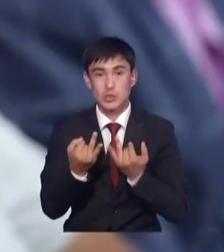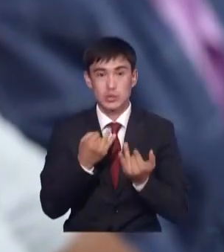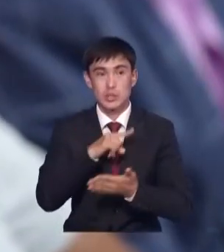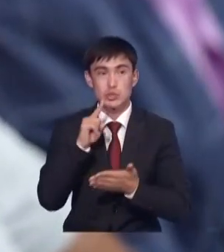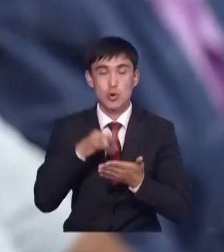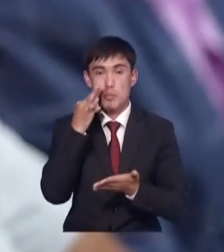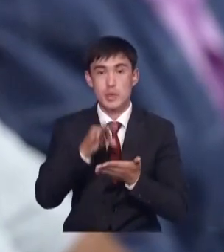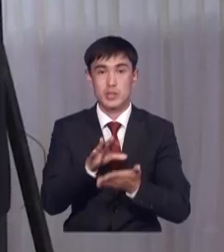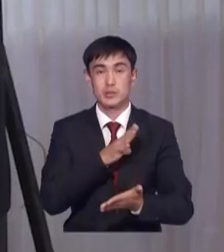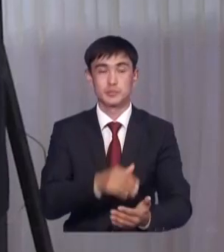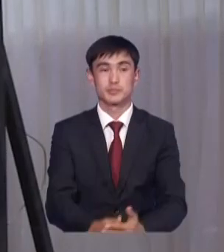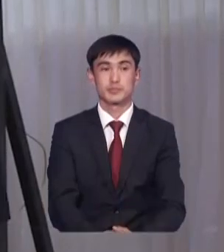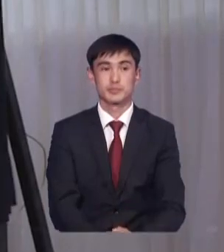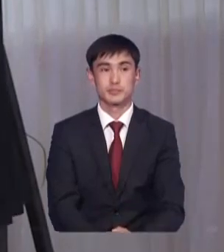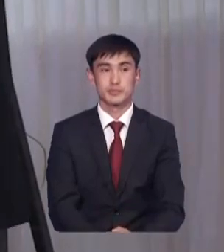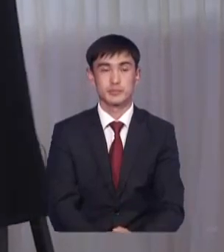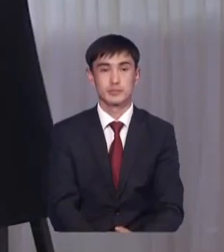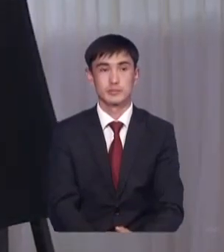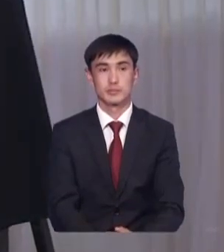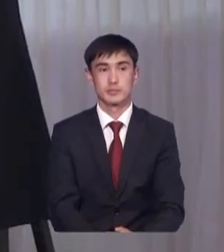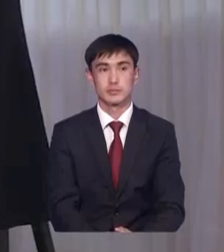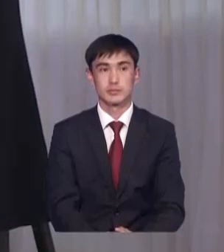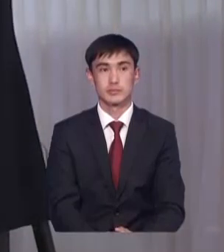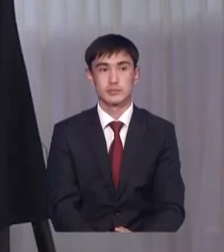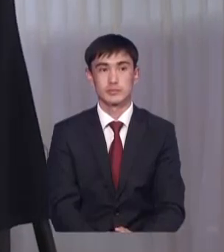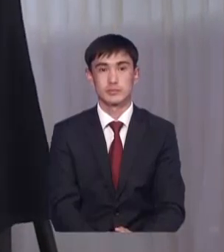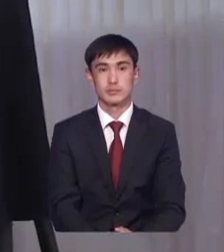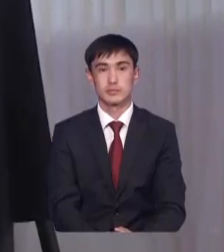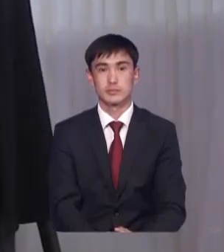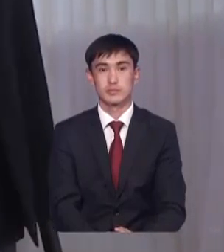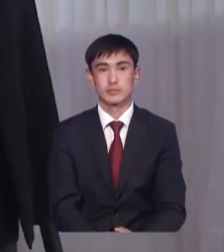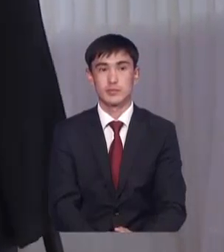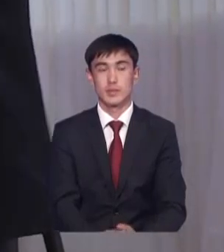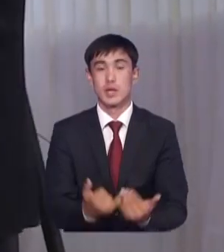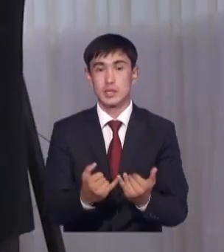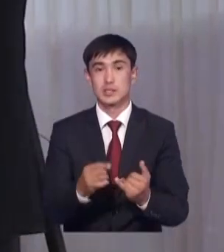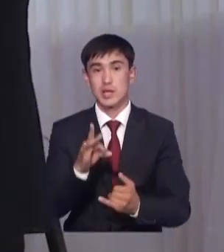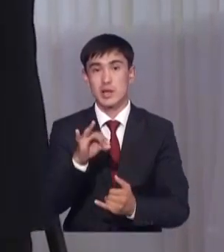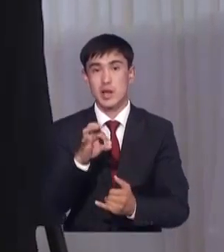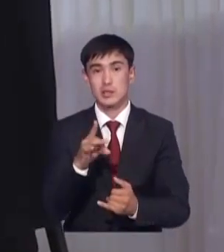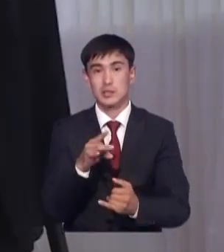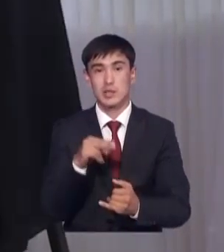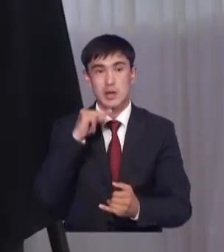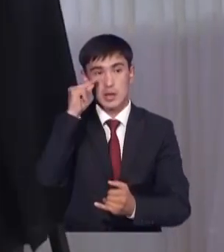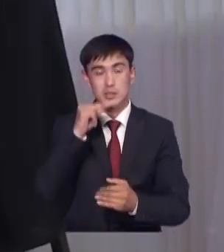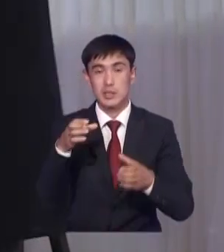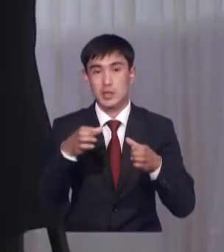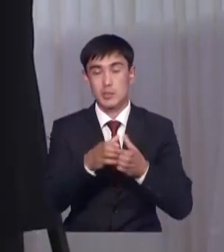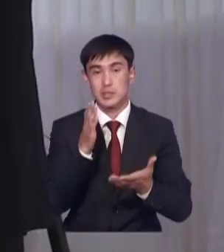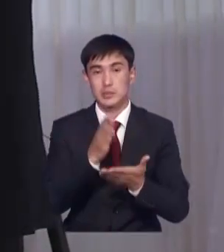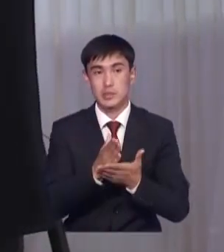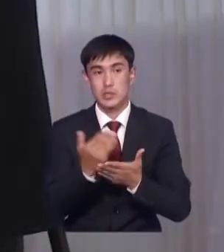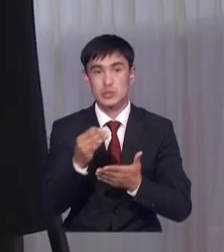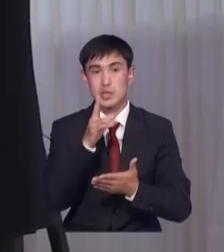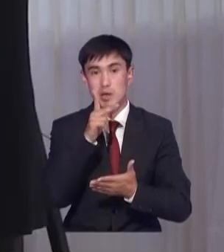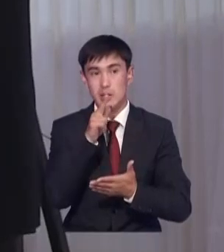да жауап берілді. Кезде 4 реакторлық технологияны қарастыру үстіндеміз. Ол жаңа Қытайдан CNNC деген компания,